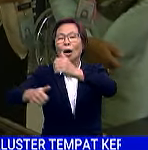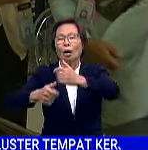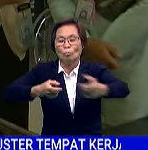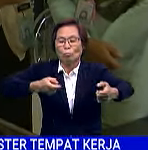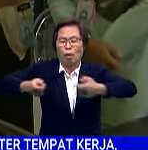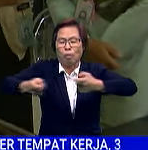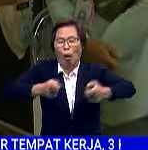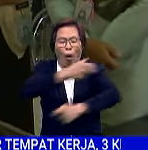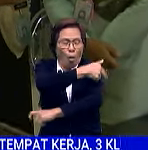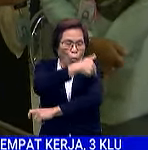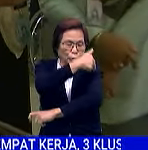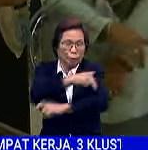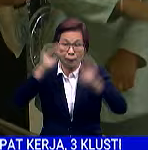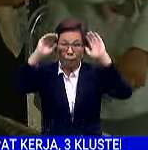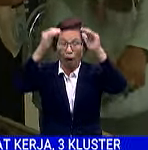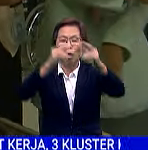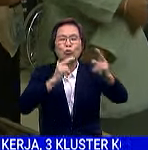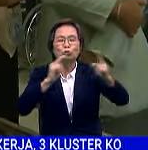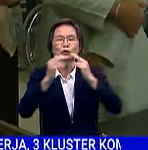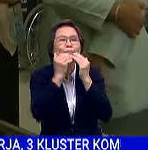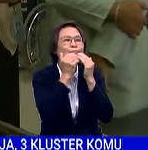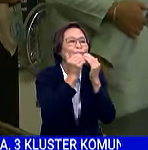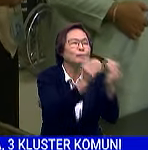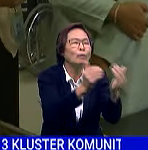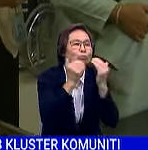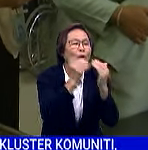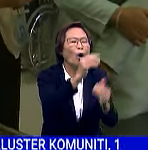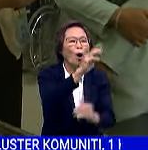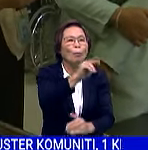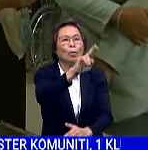seliaan Hospital Tengku Abu Azan ingin mengucapkan terima kasih kepada